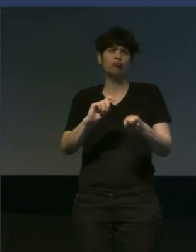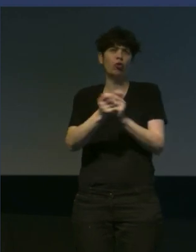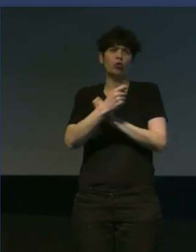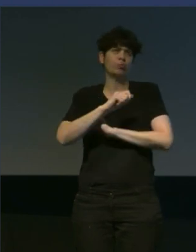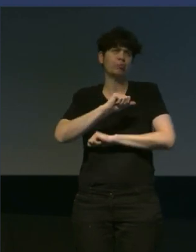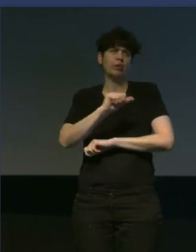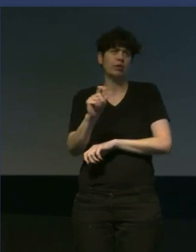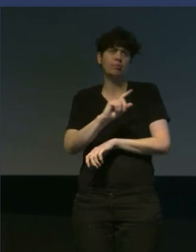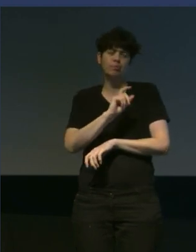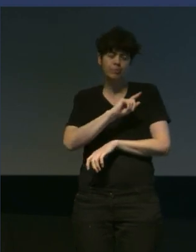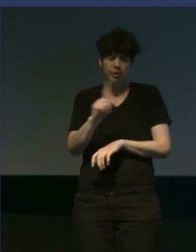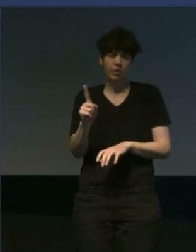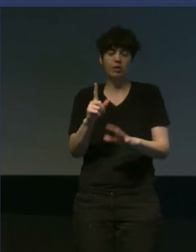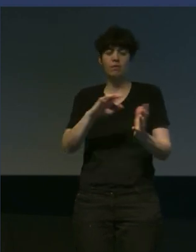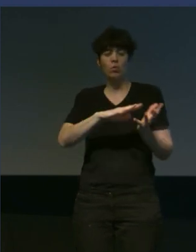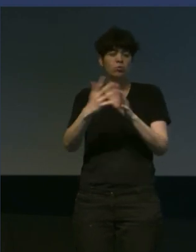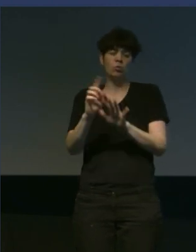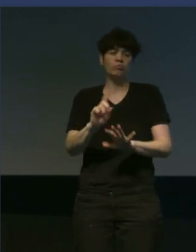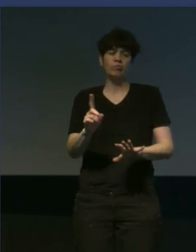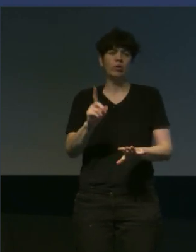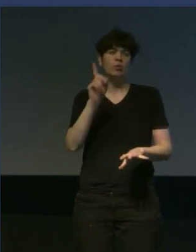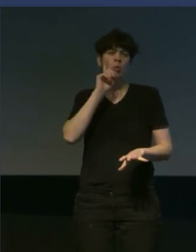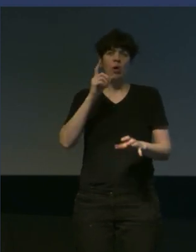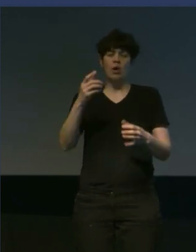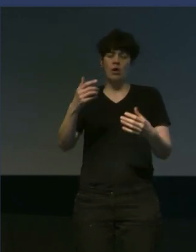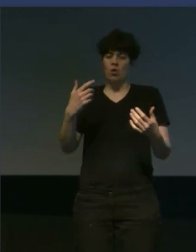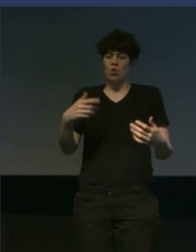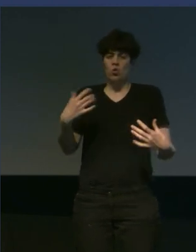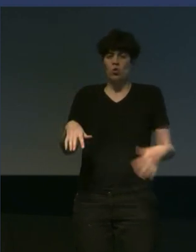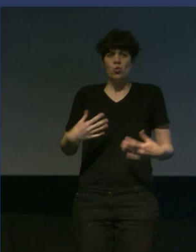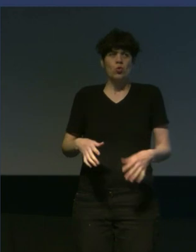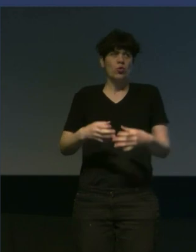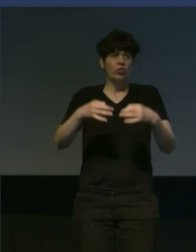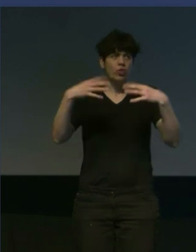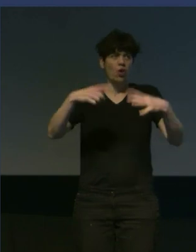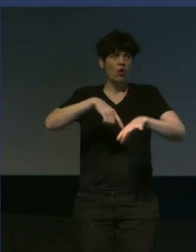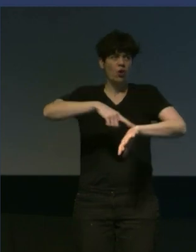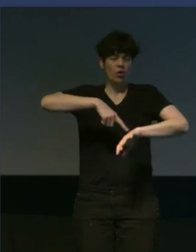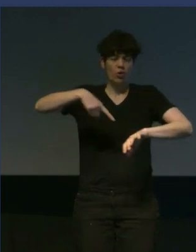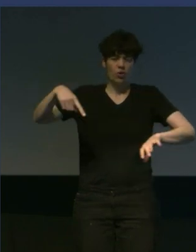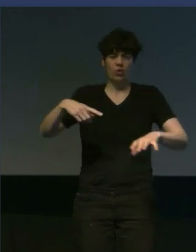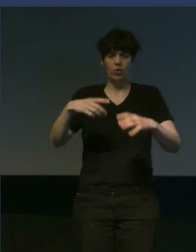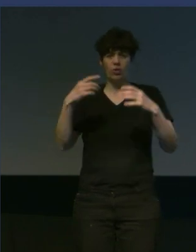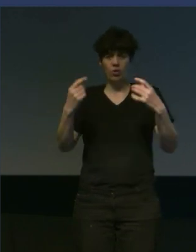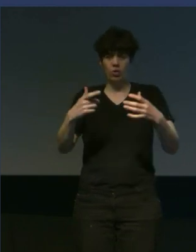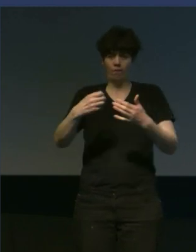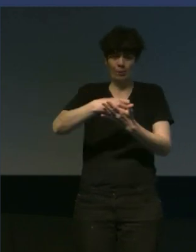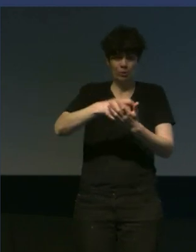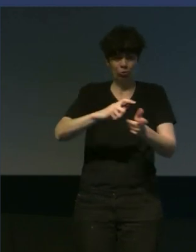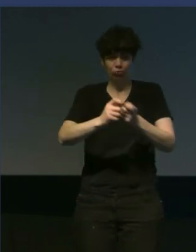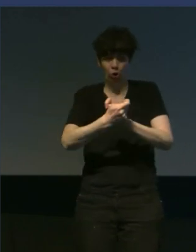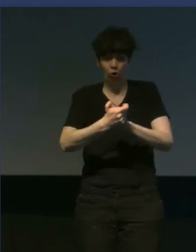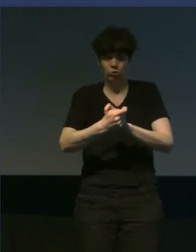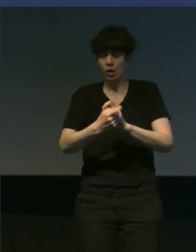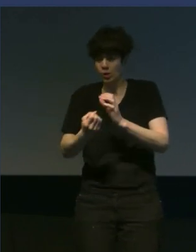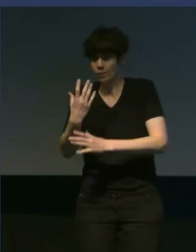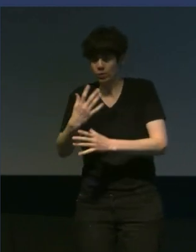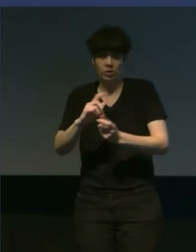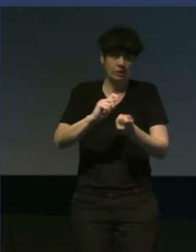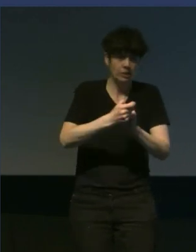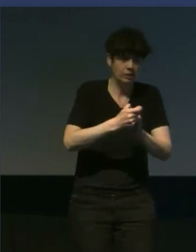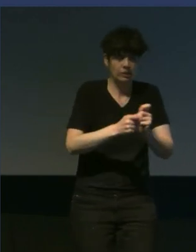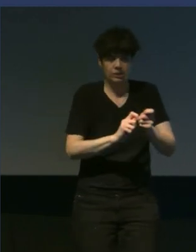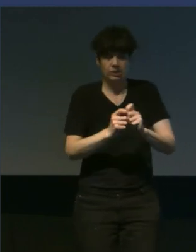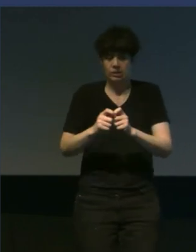pas évolué parce que ça demande beaucoup de temps de refaire. On peut changer les données à tel endroit, tous les